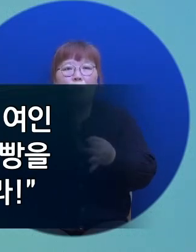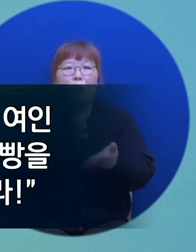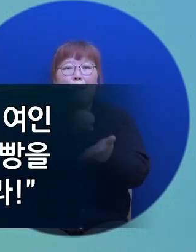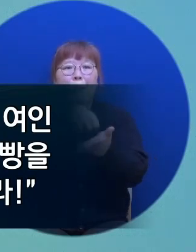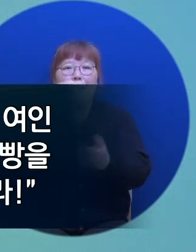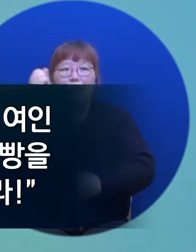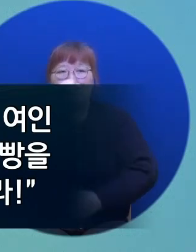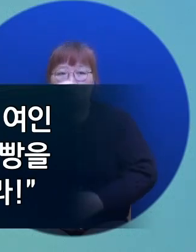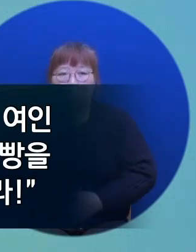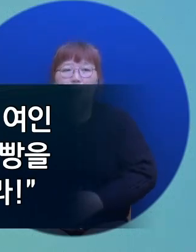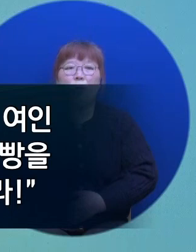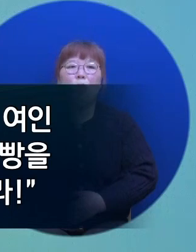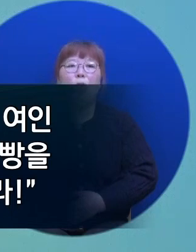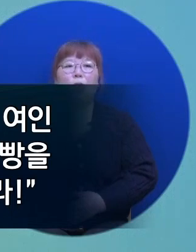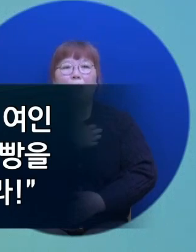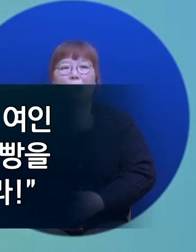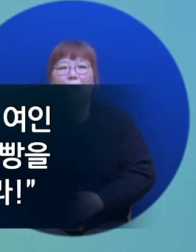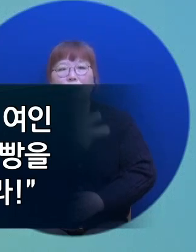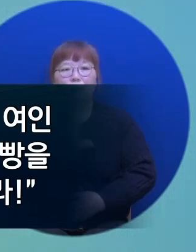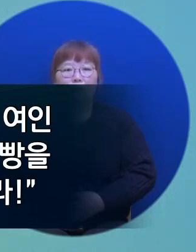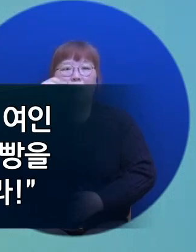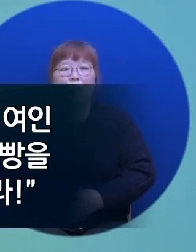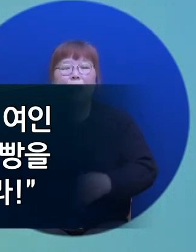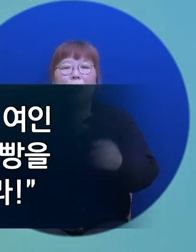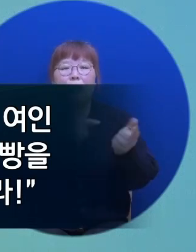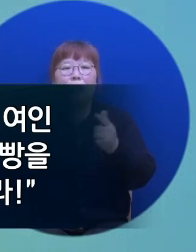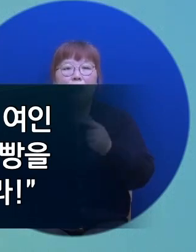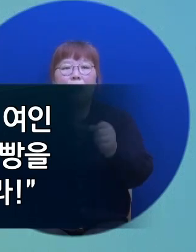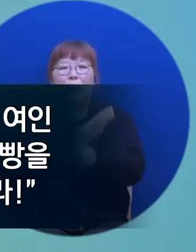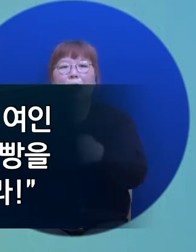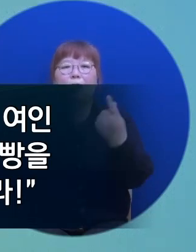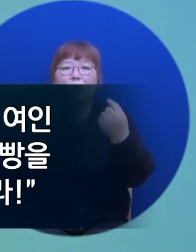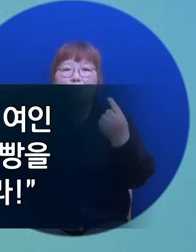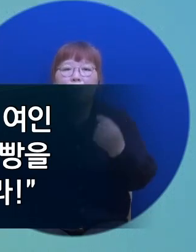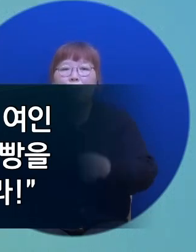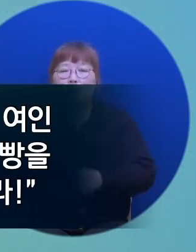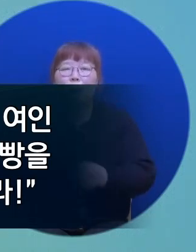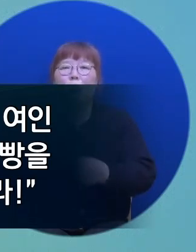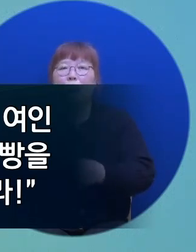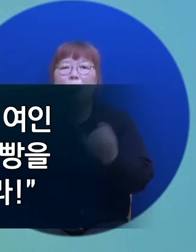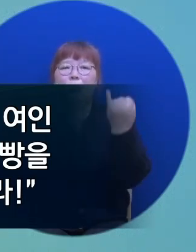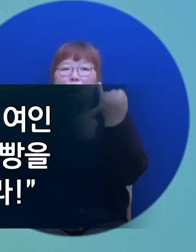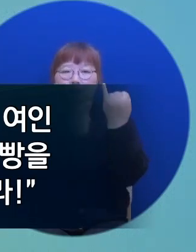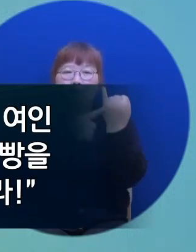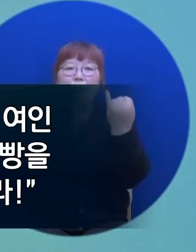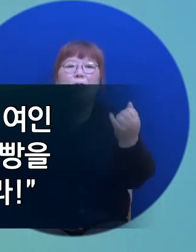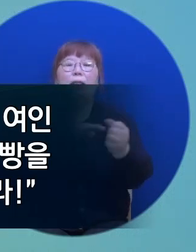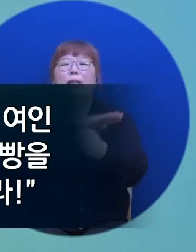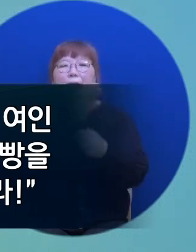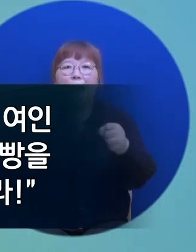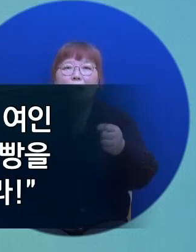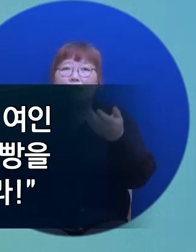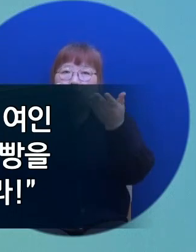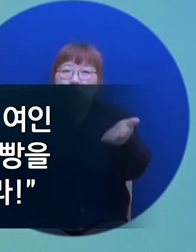것처럼 너도 그 여인을 사랑하여라. 내가 그런 것처럼 너도 그